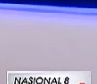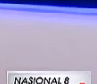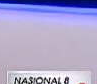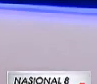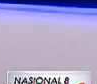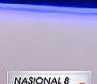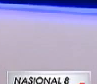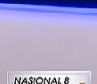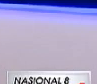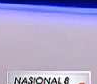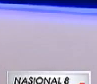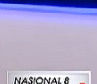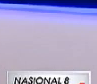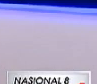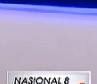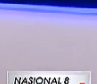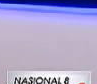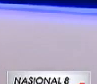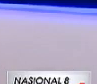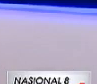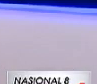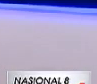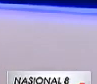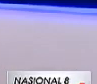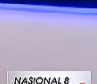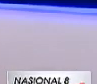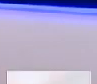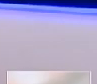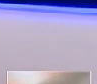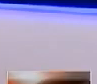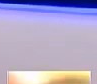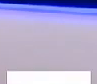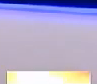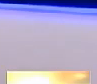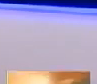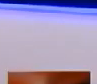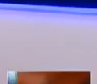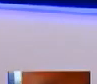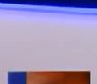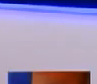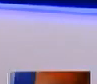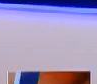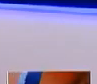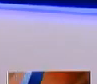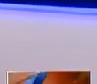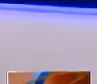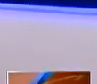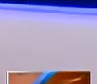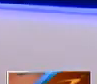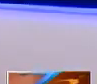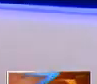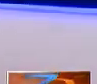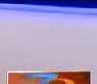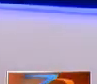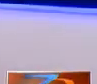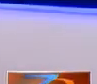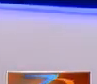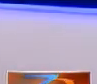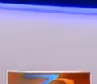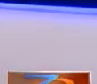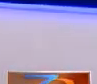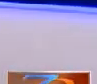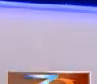sungai besar dan Kuala kangsar yang sempat dirakamkan ler kamera RTM dengan itu assalamualaikum dan selamat menjalani ibadah